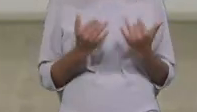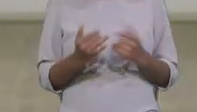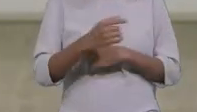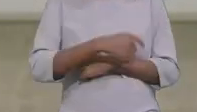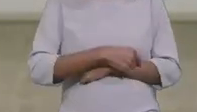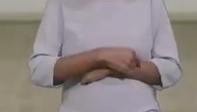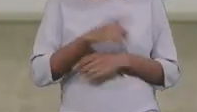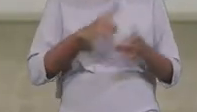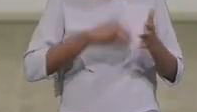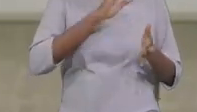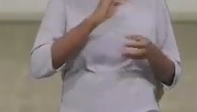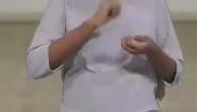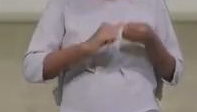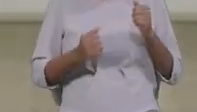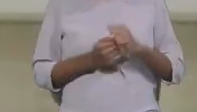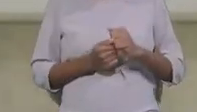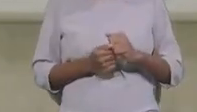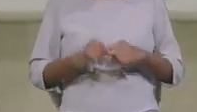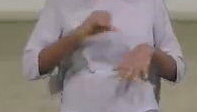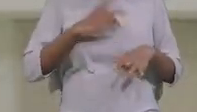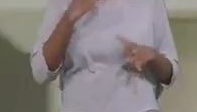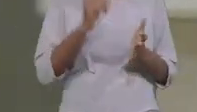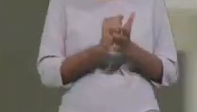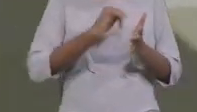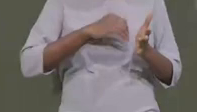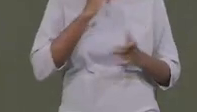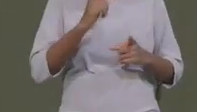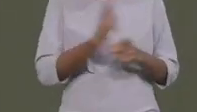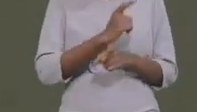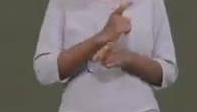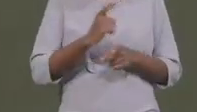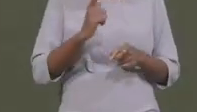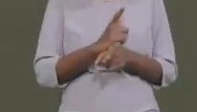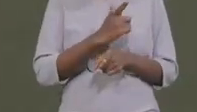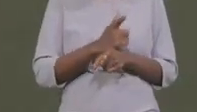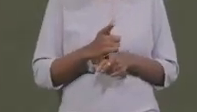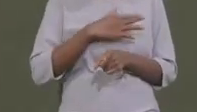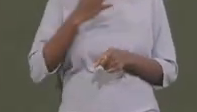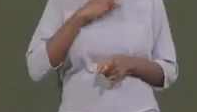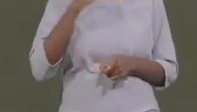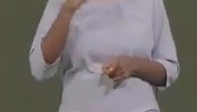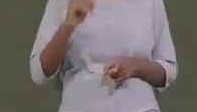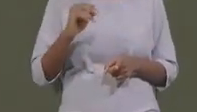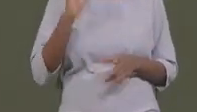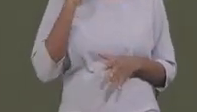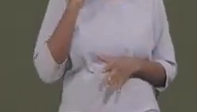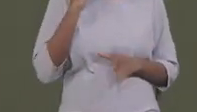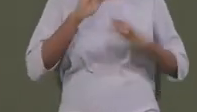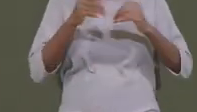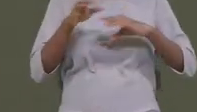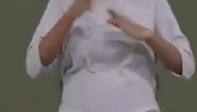triste aujourd'hui, tu as l'air déprimé. Quel est ton problème? Ah, je vois que je travaille et il n'y a pas de